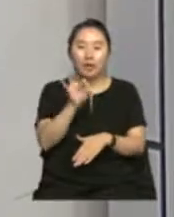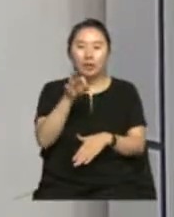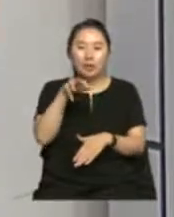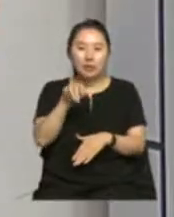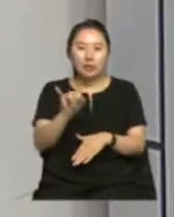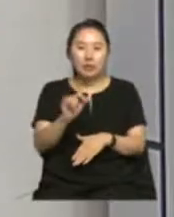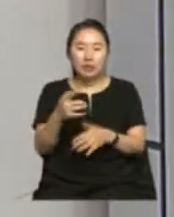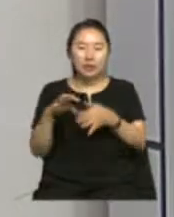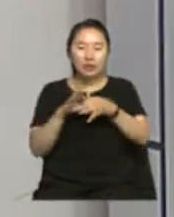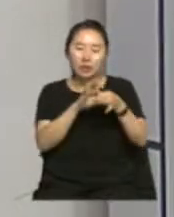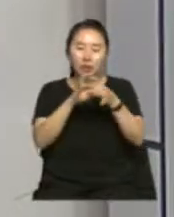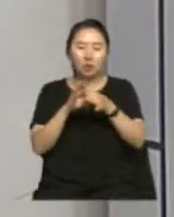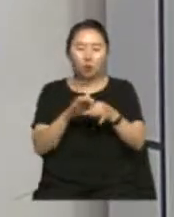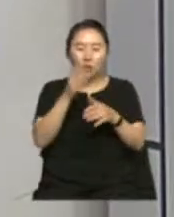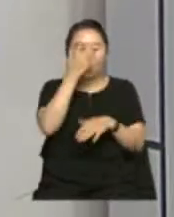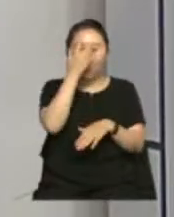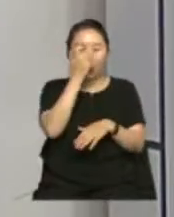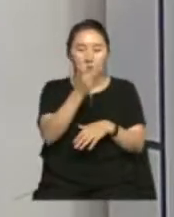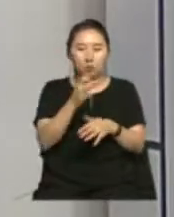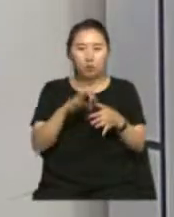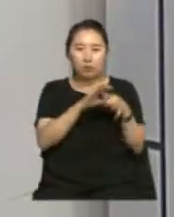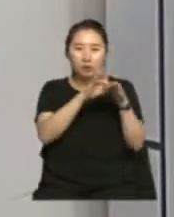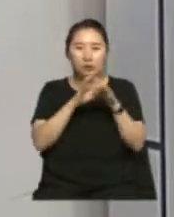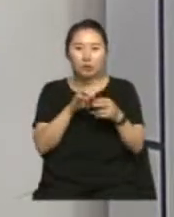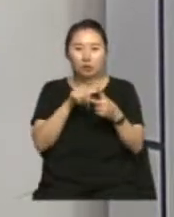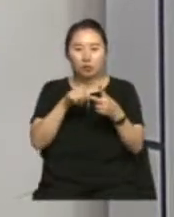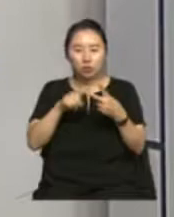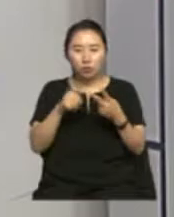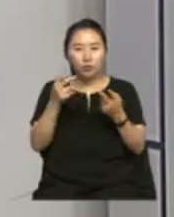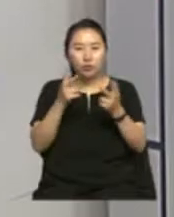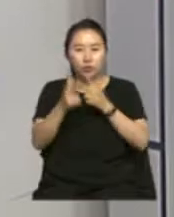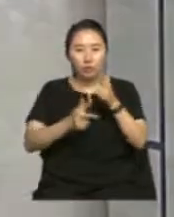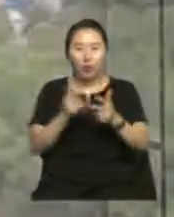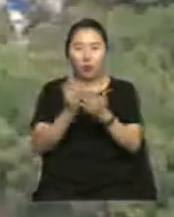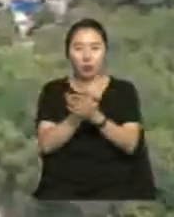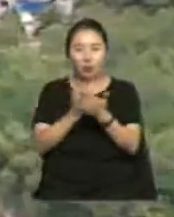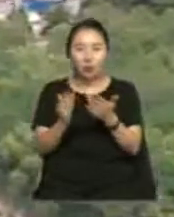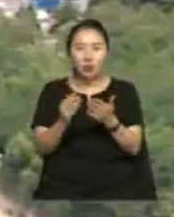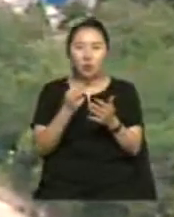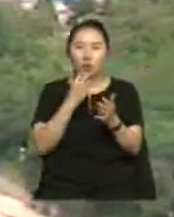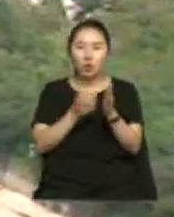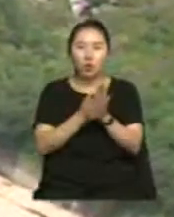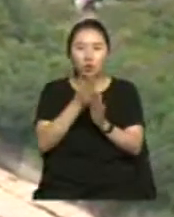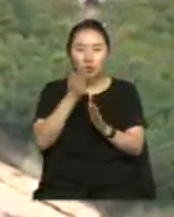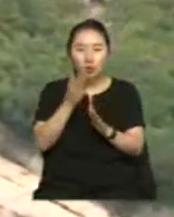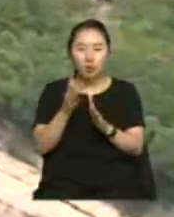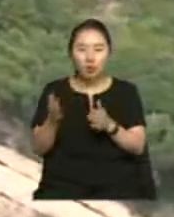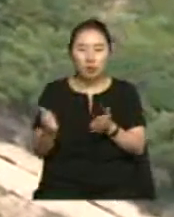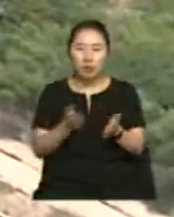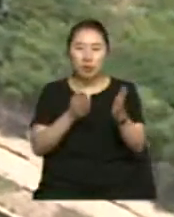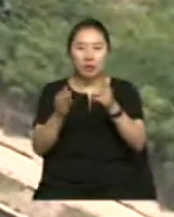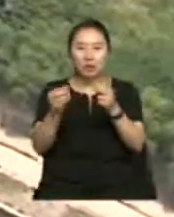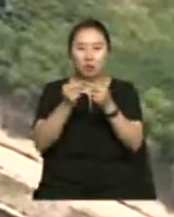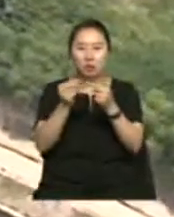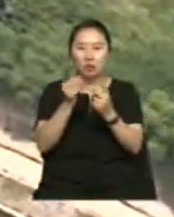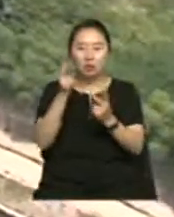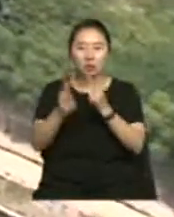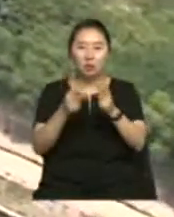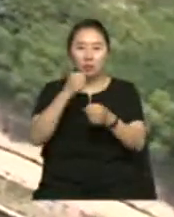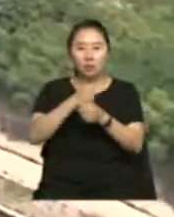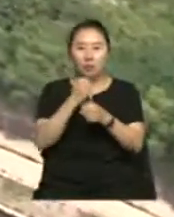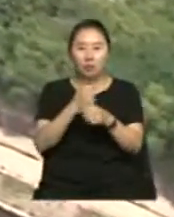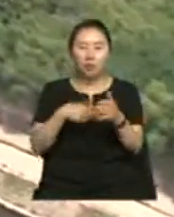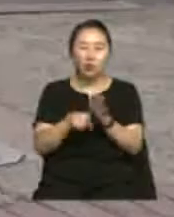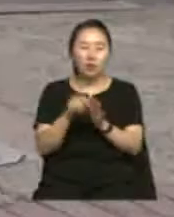사업과 노들섬과 용산을 잇는 북단 2단계 사업으로 구분되는데요. 서울시가 북단 보행교 2단계 사업을 조성하기